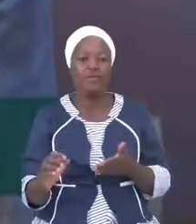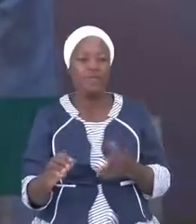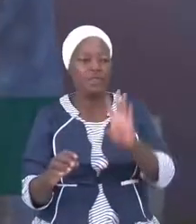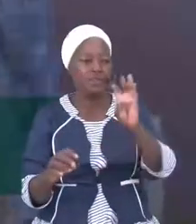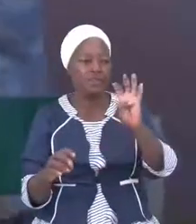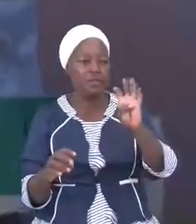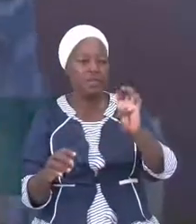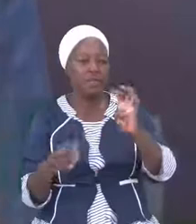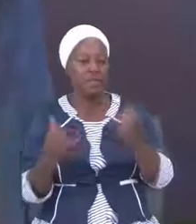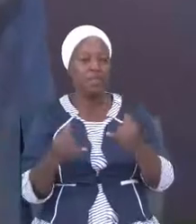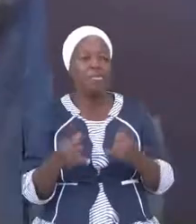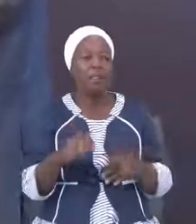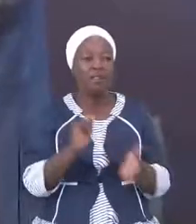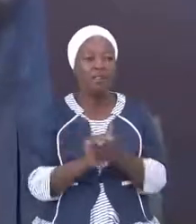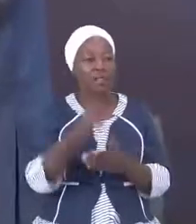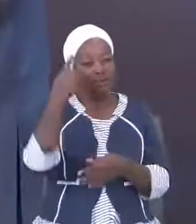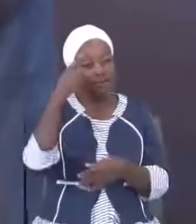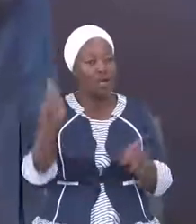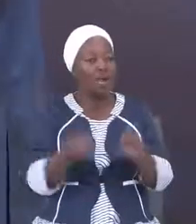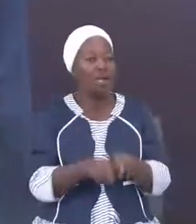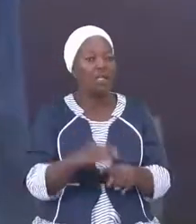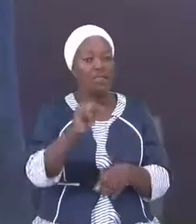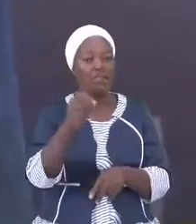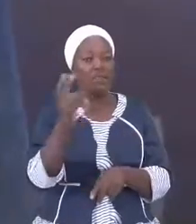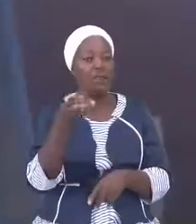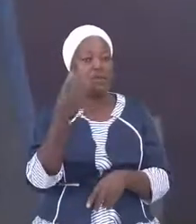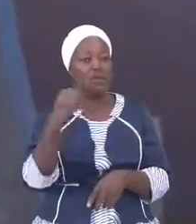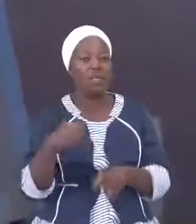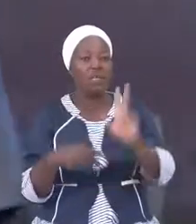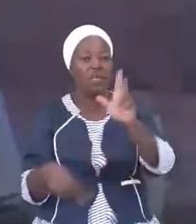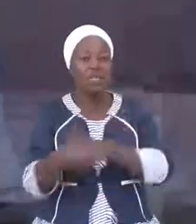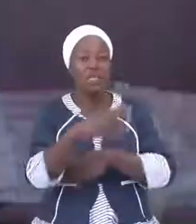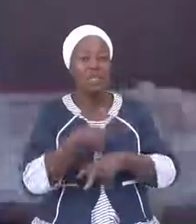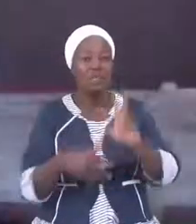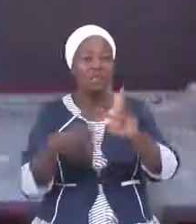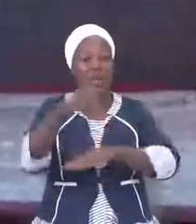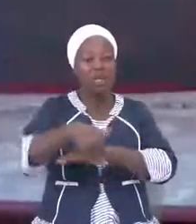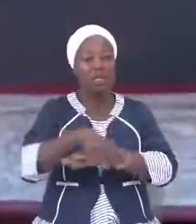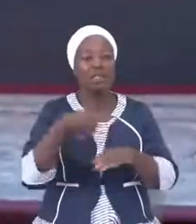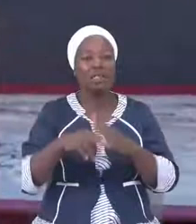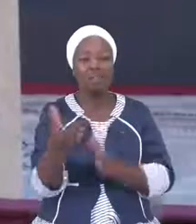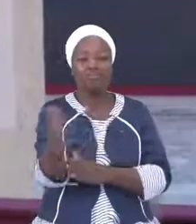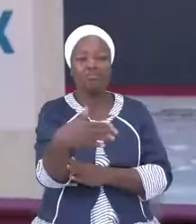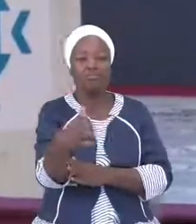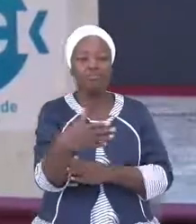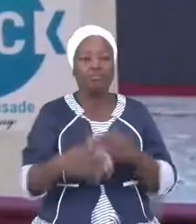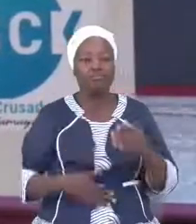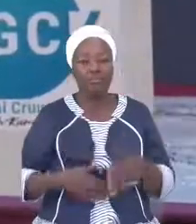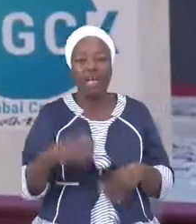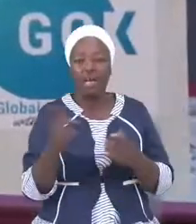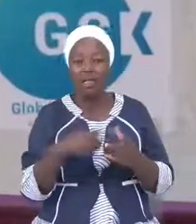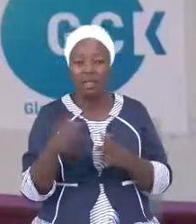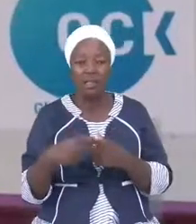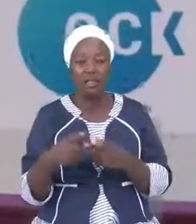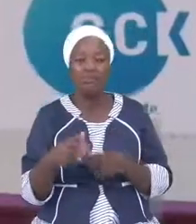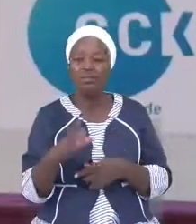40, car de même que Jonas fut 3 jours et 3 nuits dans le ventre d'un